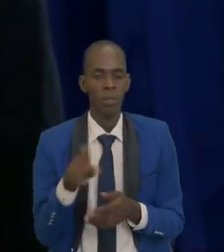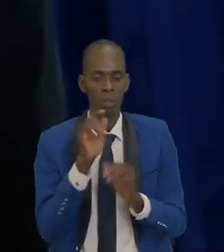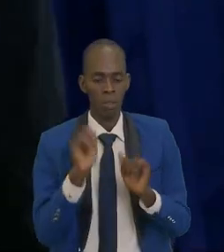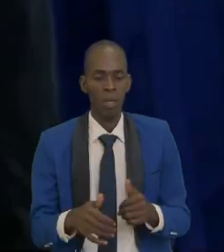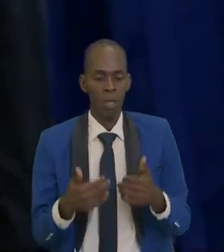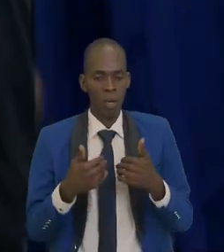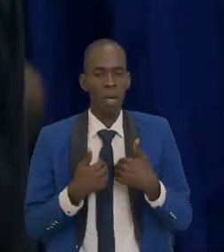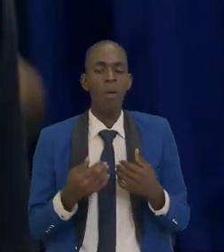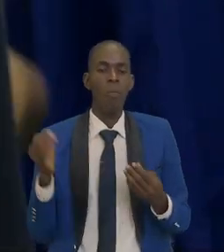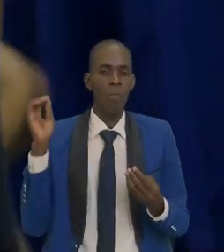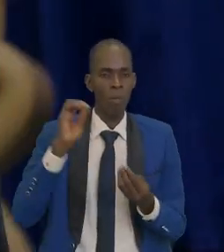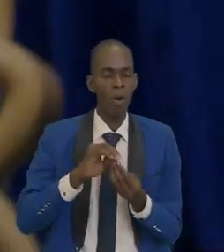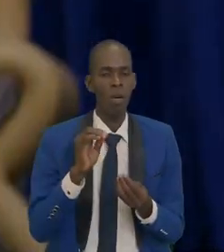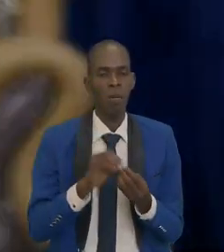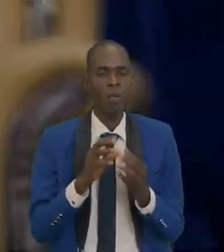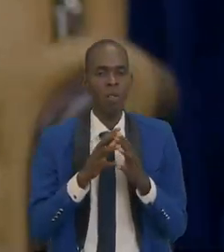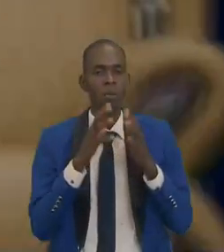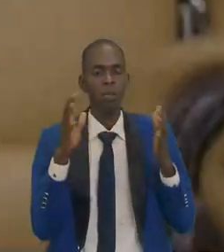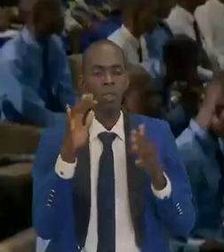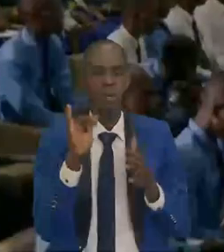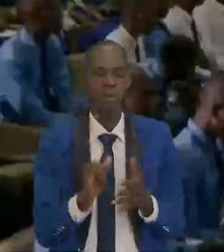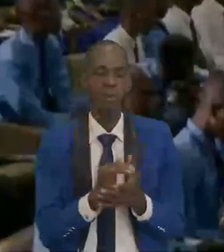d'avoir l'extraordinaire.